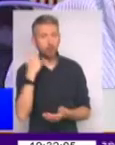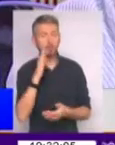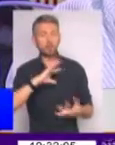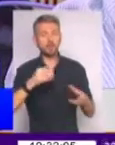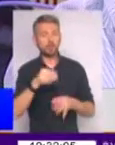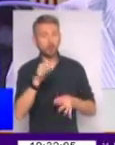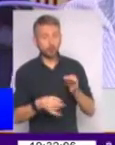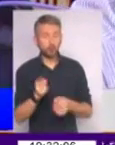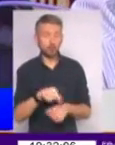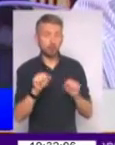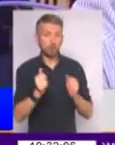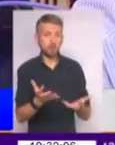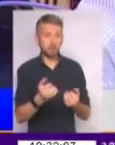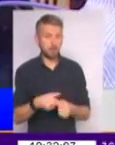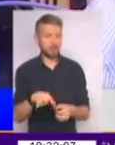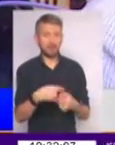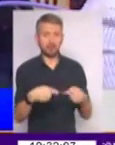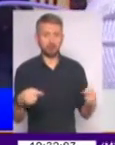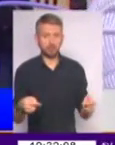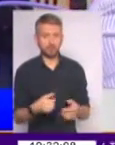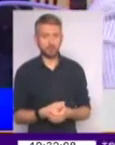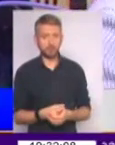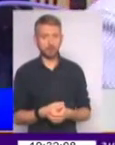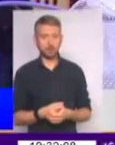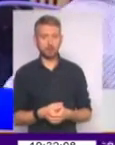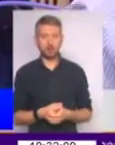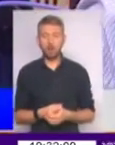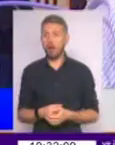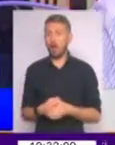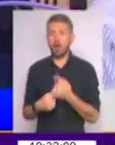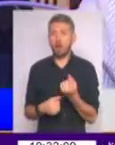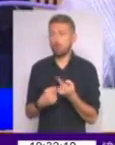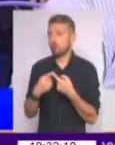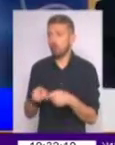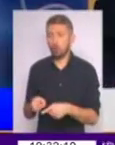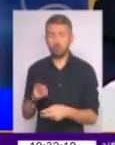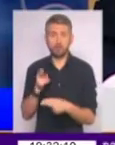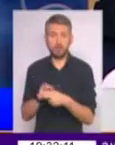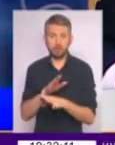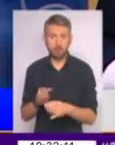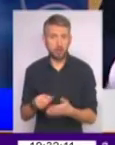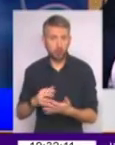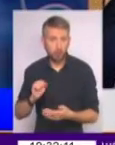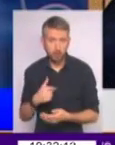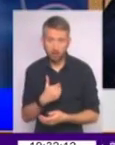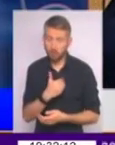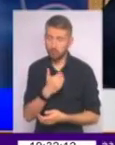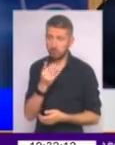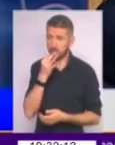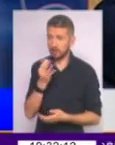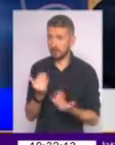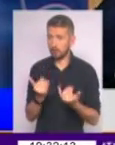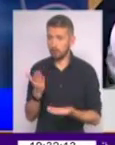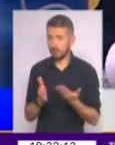суду, от тоді ми можемо приймати все решта. І це один, тоді в нього не буде жодних підстав. Один другому не мішає. Дорогой колега, я просто хочу вам сказати, сьогодні, якщо ми